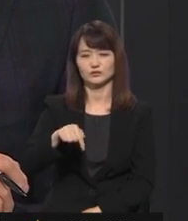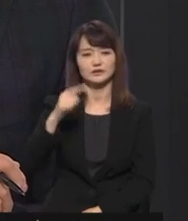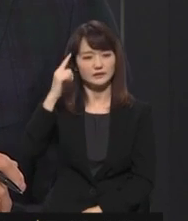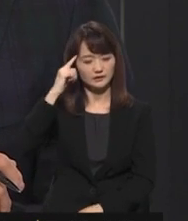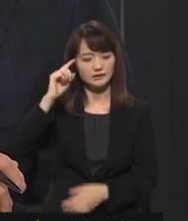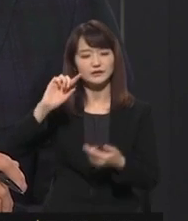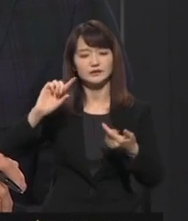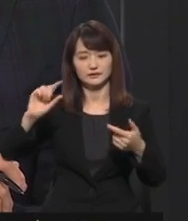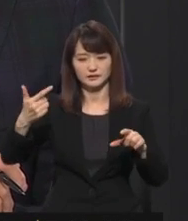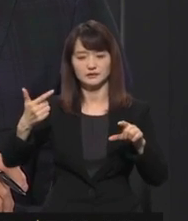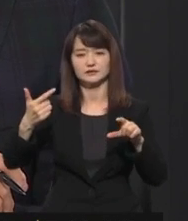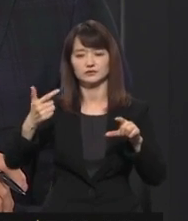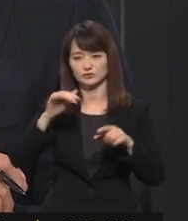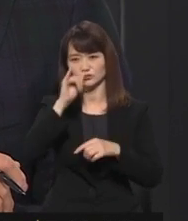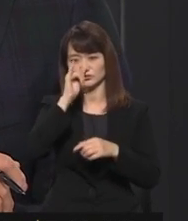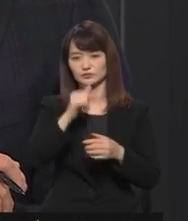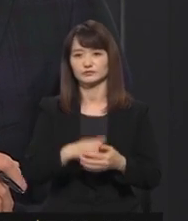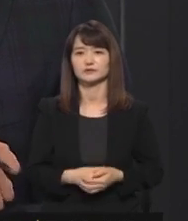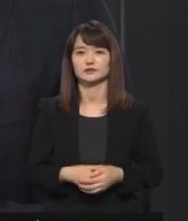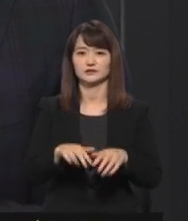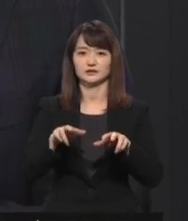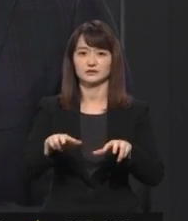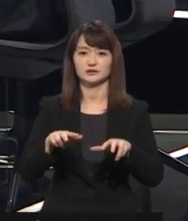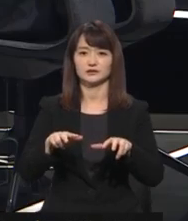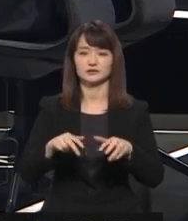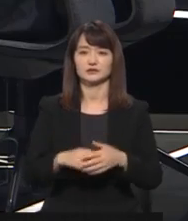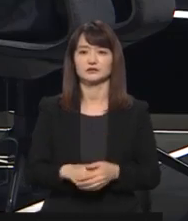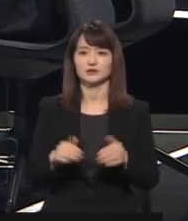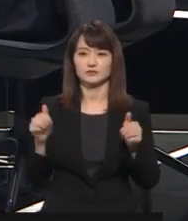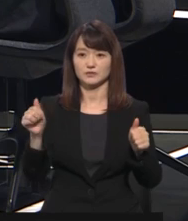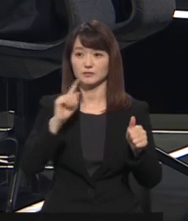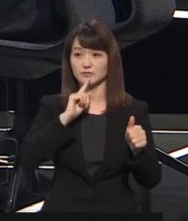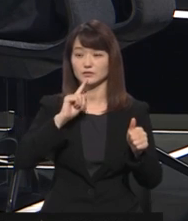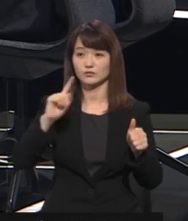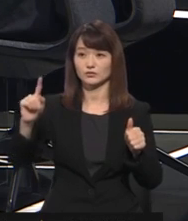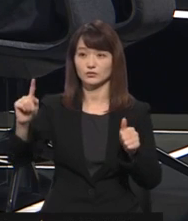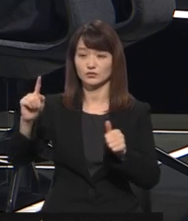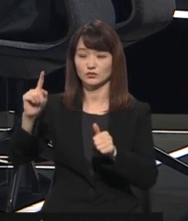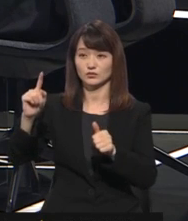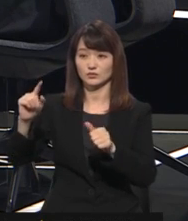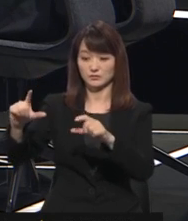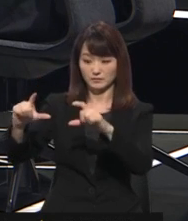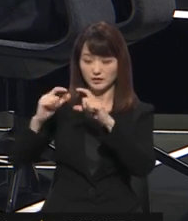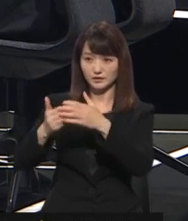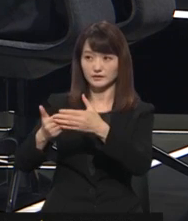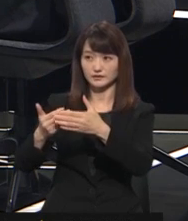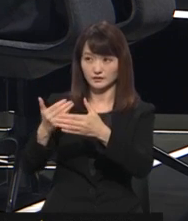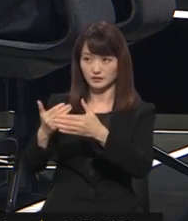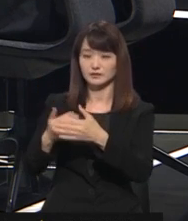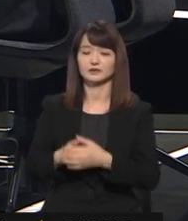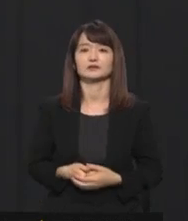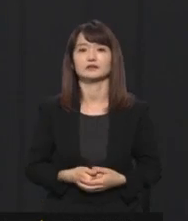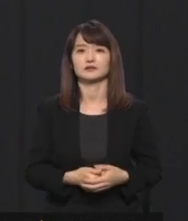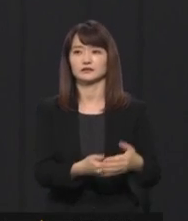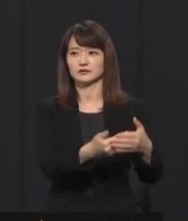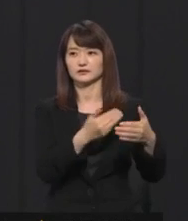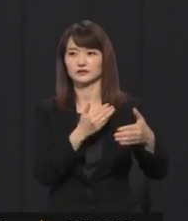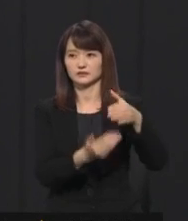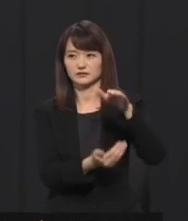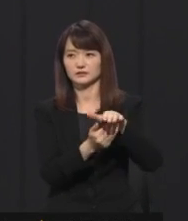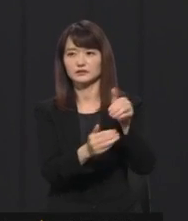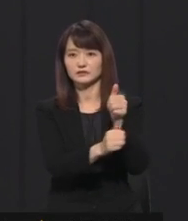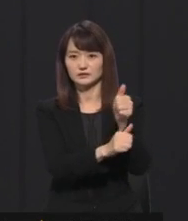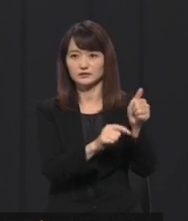있으니까 지금 이제 가처분 결정이 나기 전까지 지금 전체 구현 이시죠 어 그렇게 전국이 가